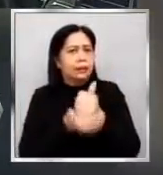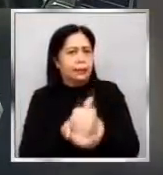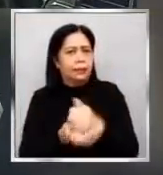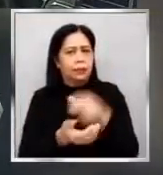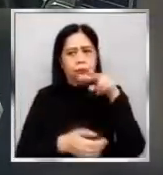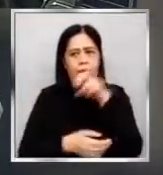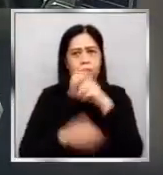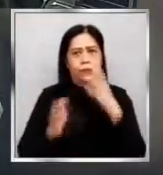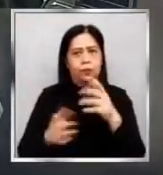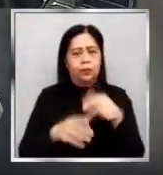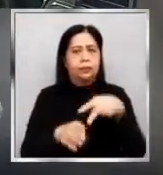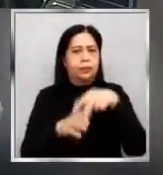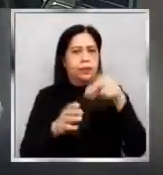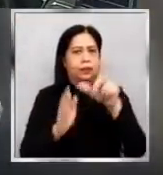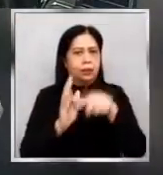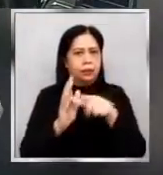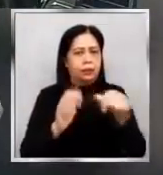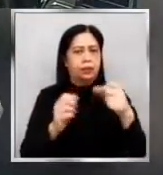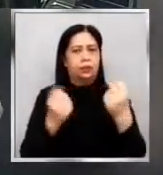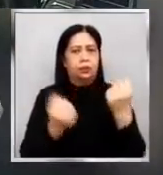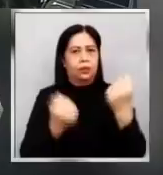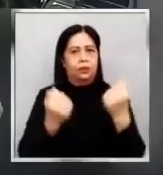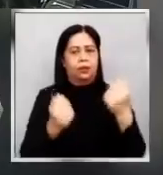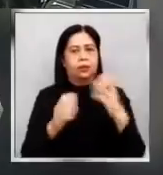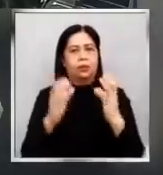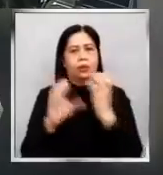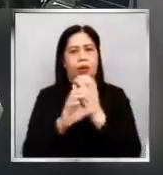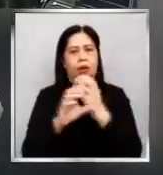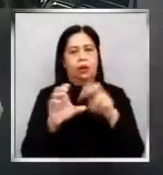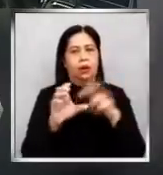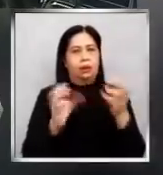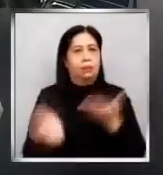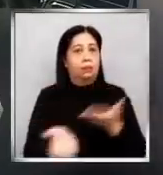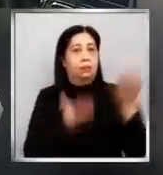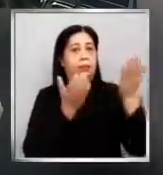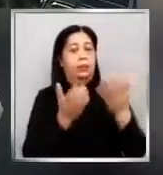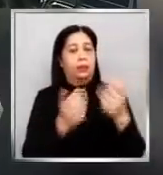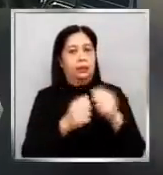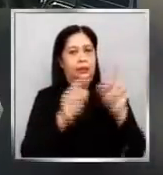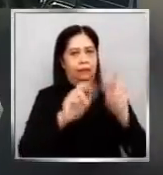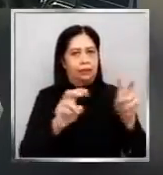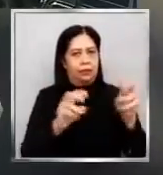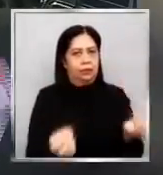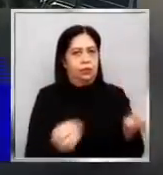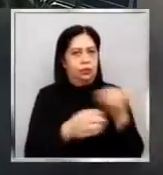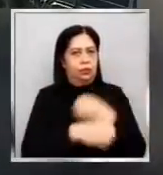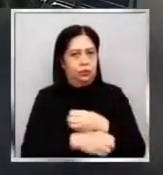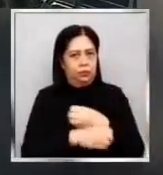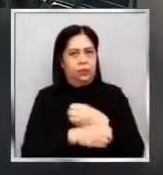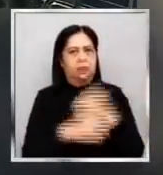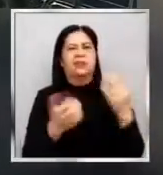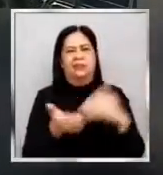rin kalaunan ang driver ng kotse. Dinala sila sa Traffic Investigation Office at nagkaayos din.